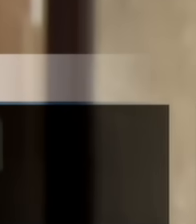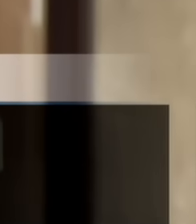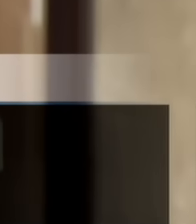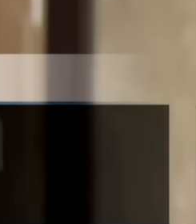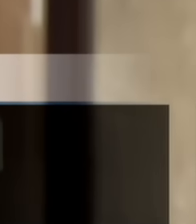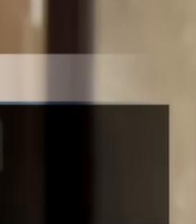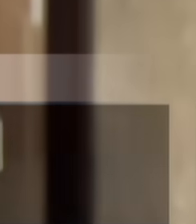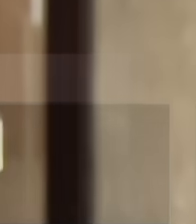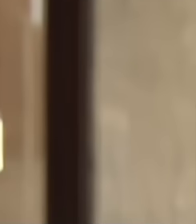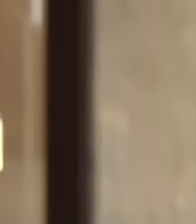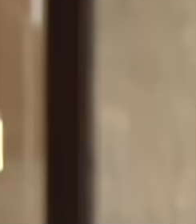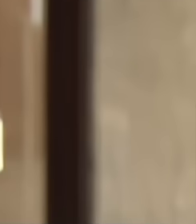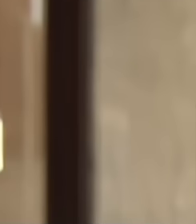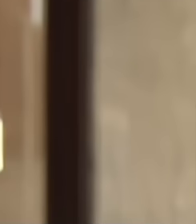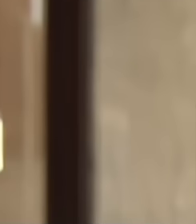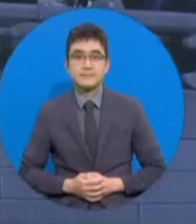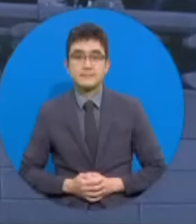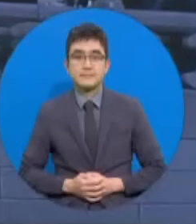의견이 있었습니다.